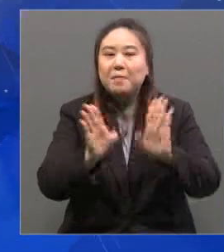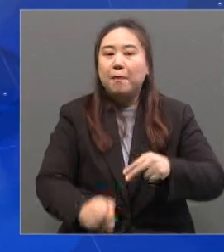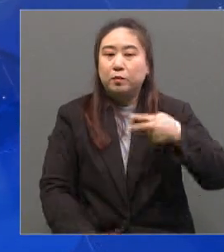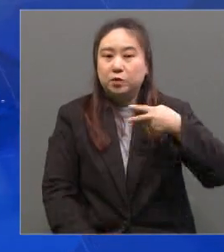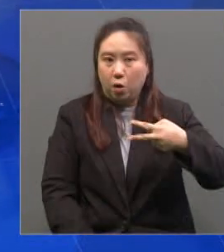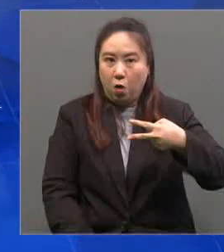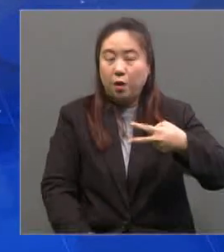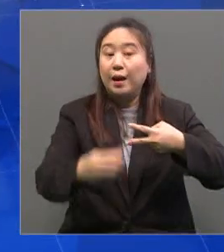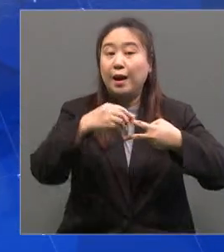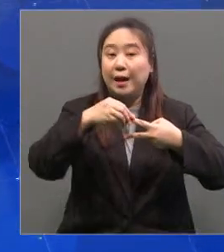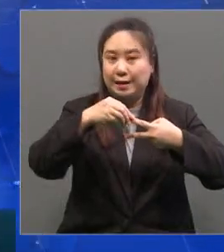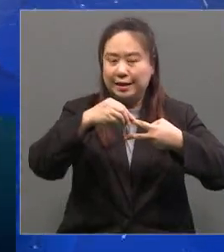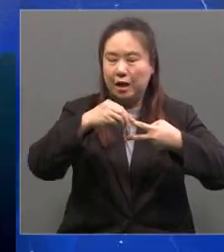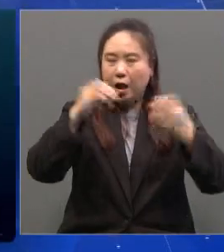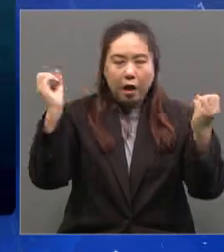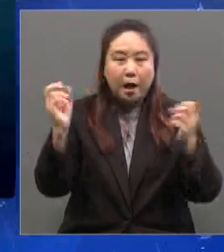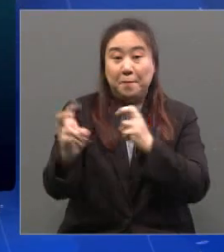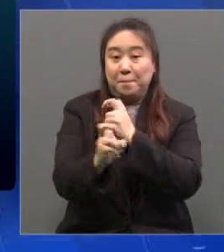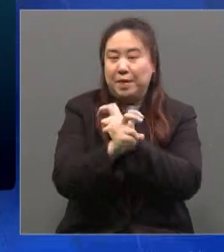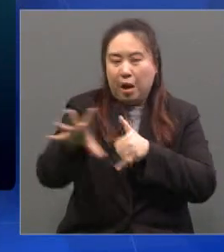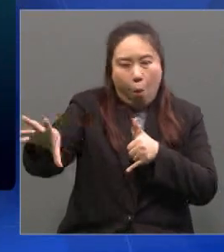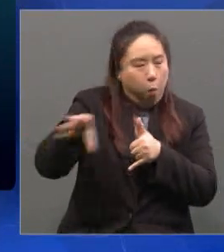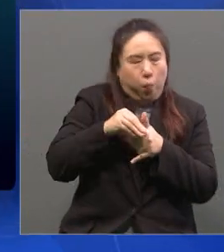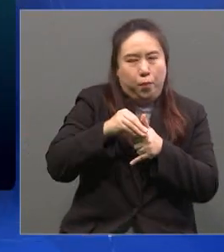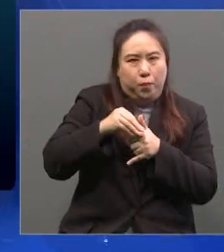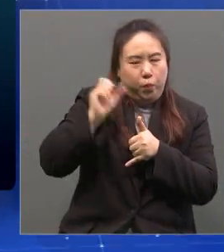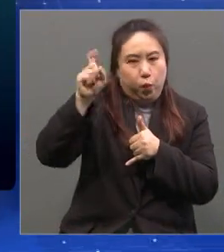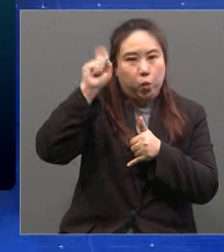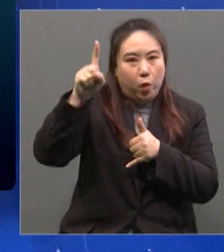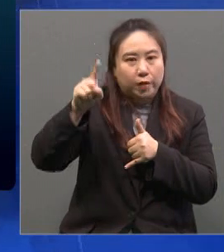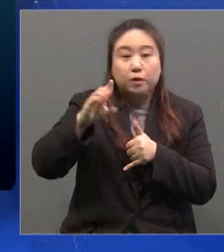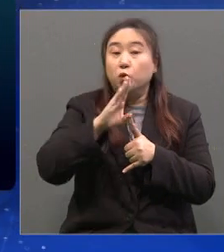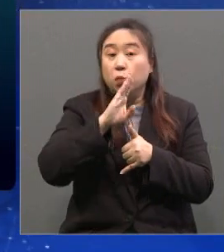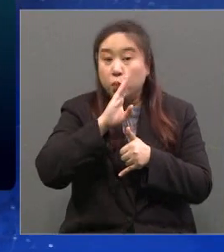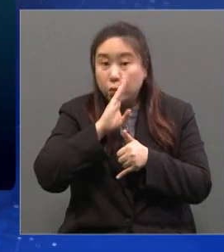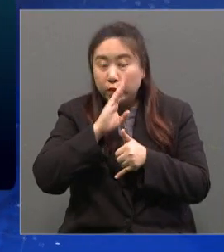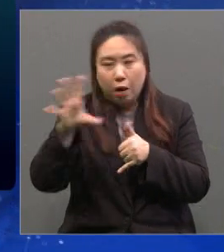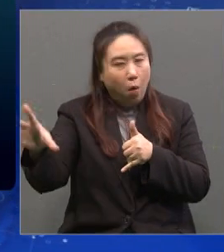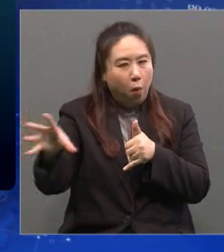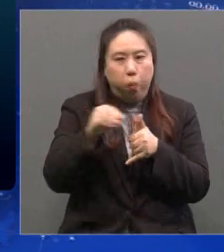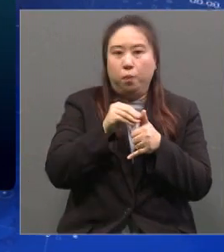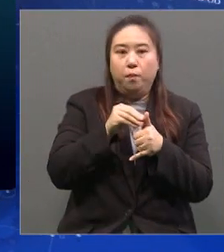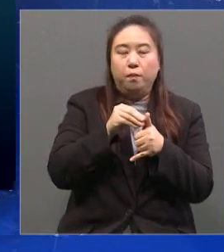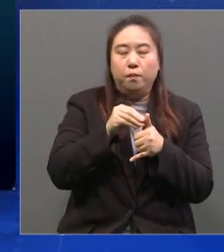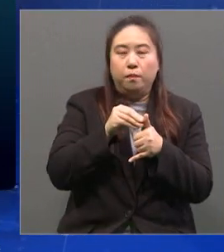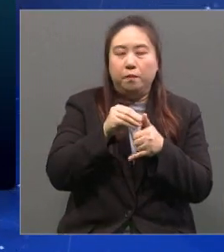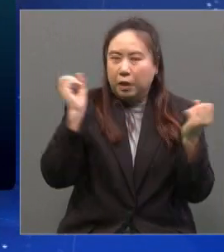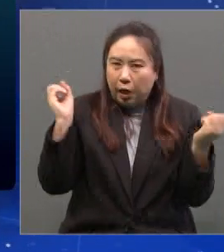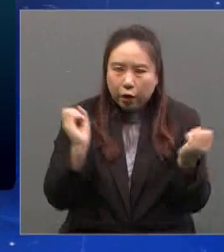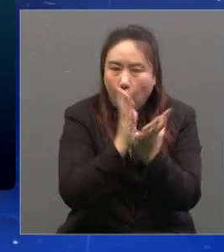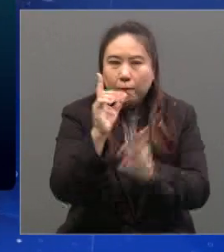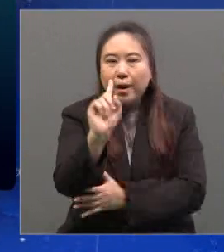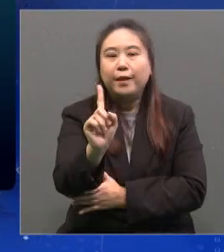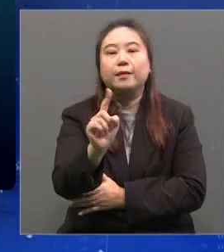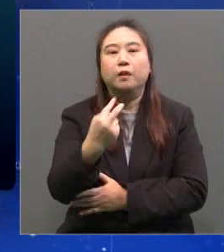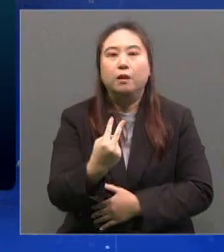ก็คือพิษแบบเฉียบพลันค่ะอาการเนี่ยมันจะเกิดขึ้นทันทีเมื่อไปสัมผัสกับสารโดยผู้ป่วยจะมีอาการหาย